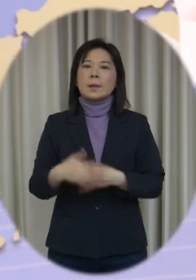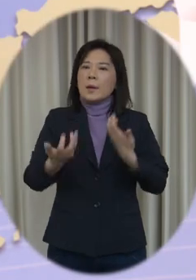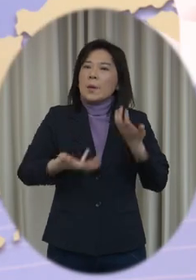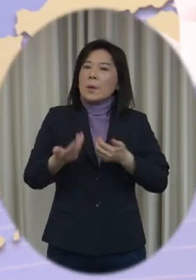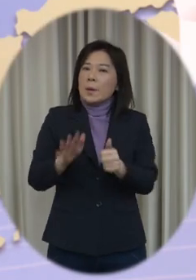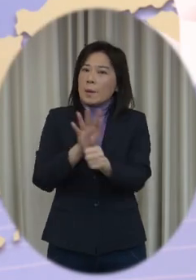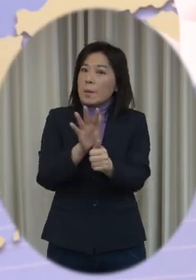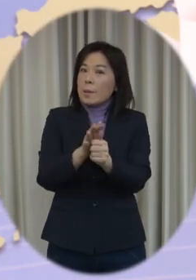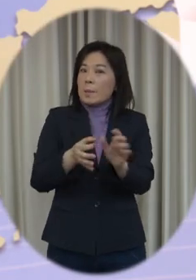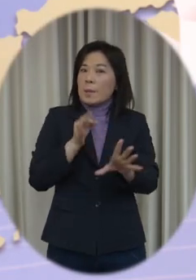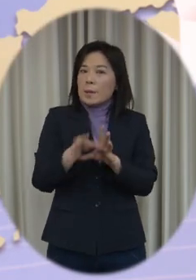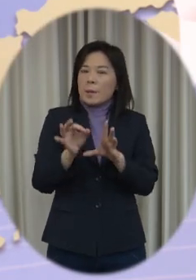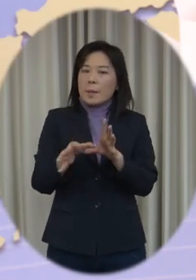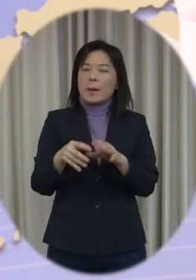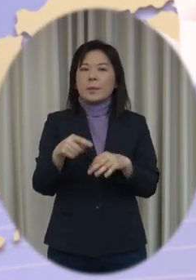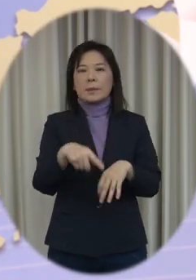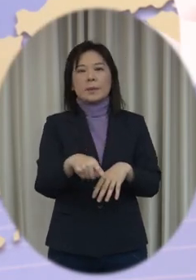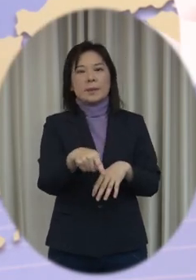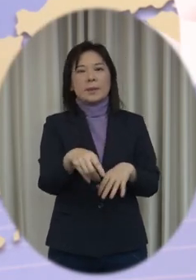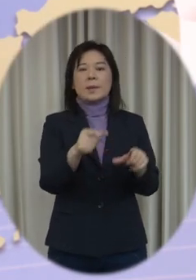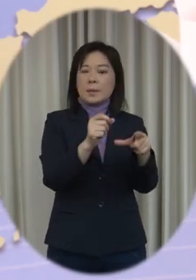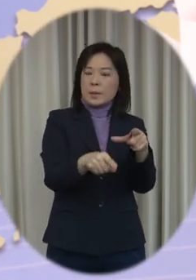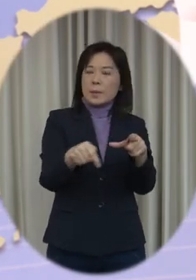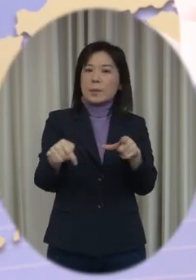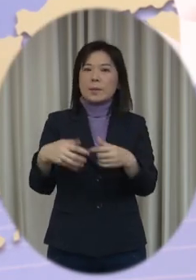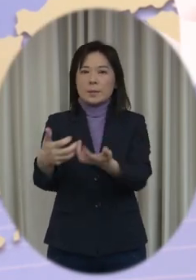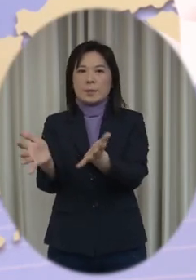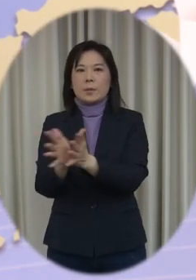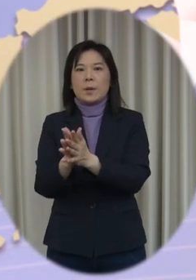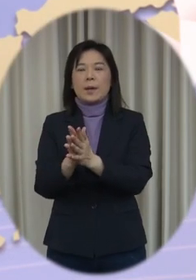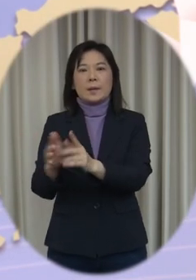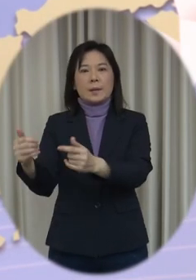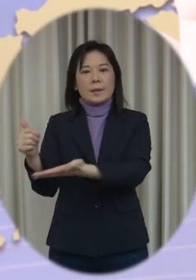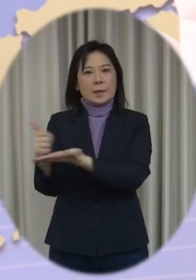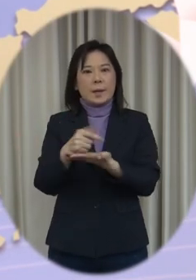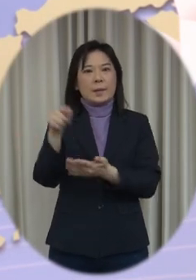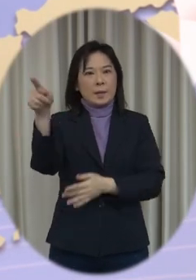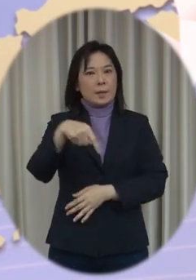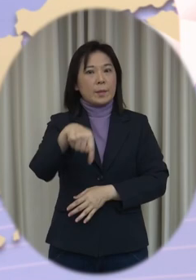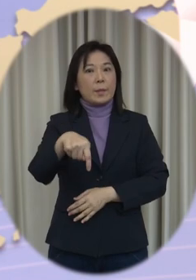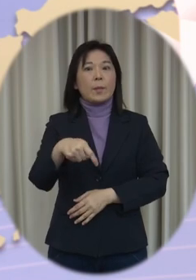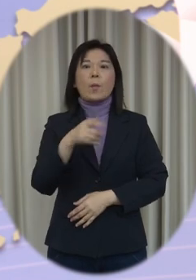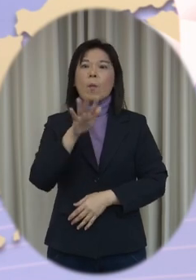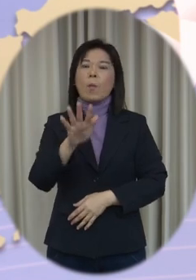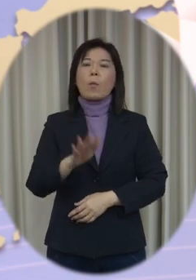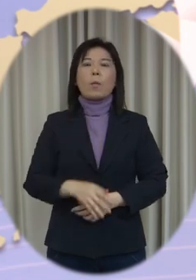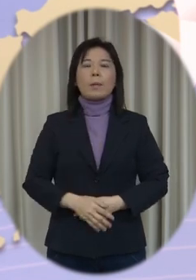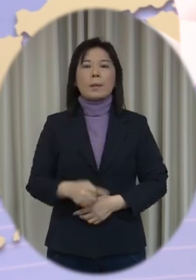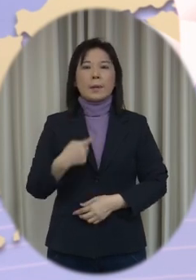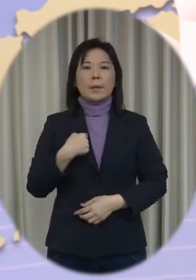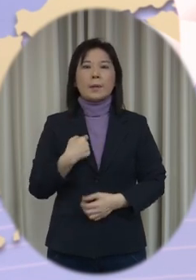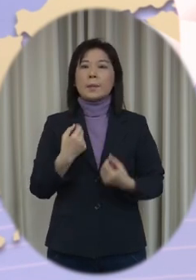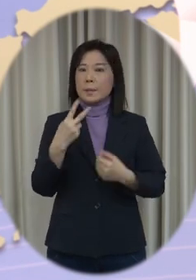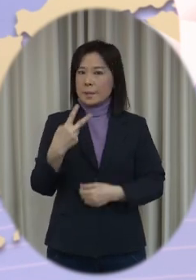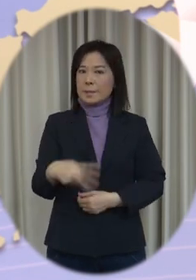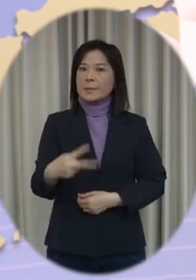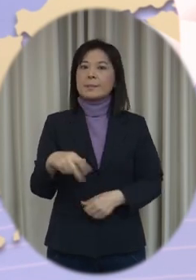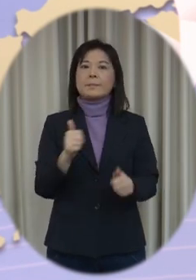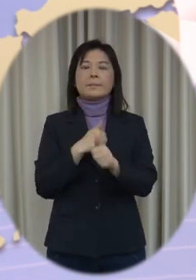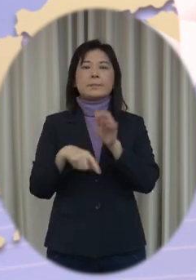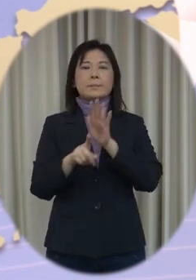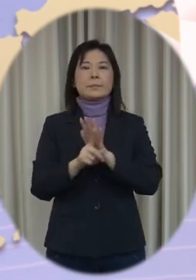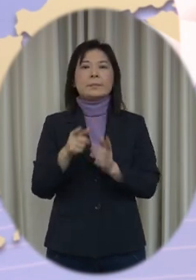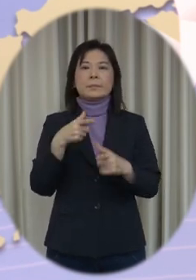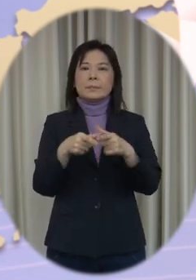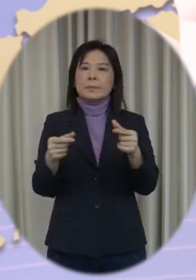部分企业团体出席记者会， 本人再次代表